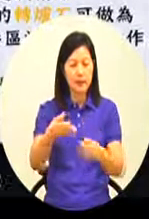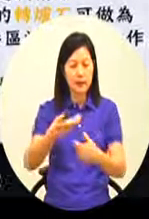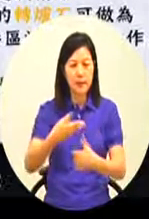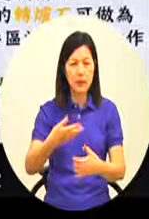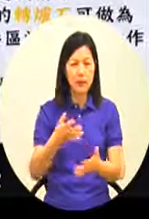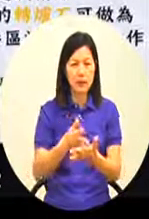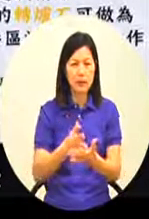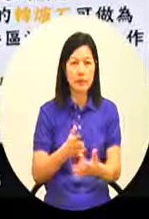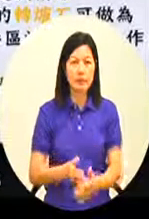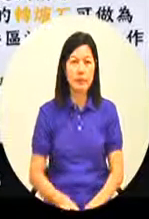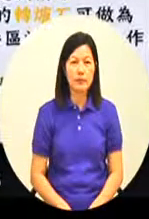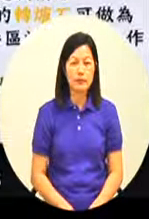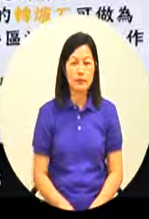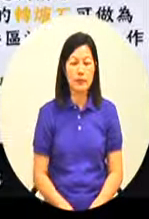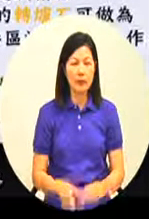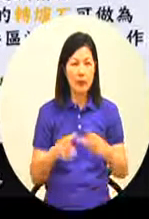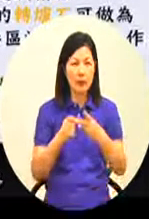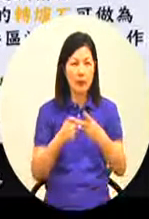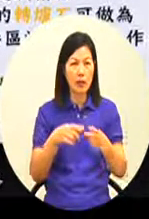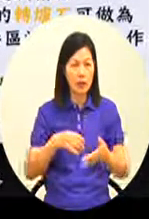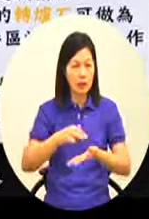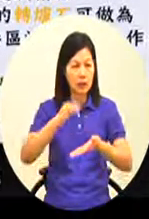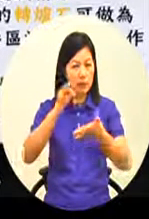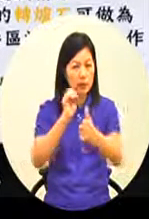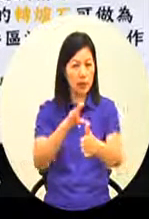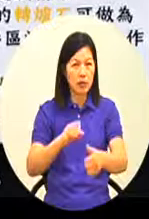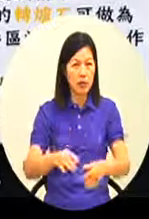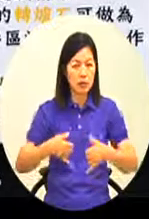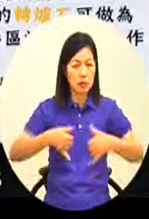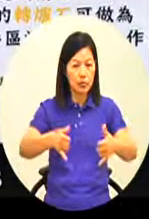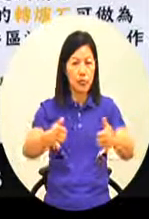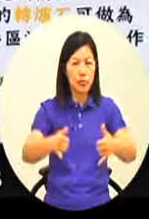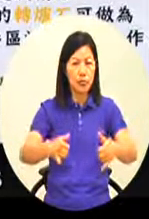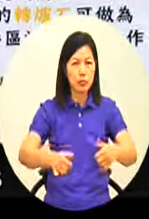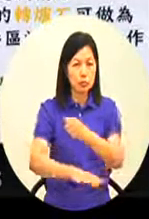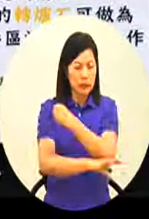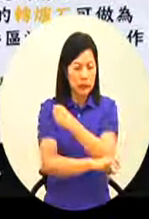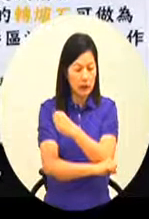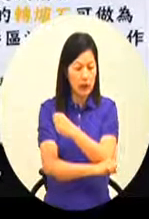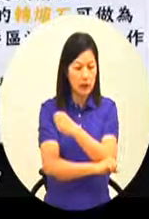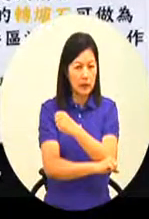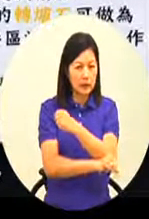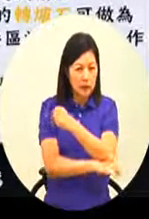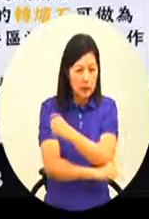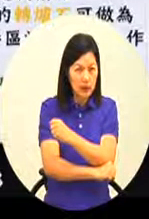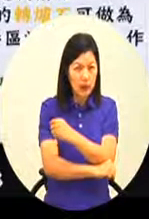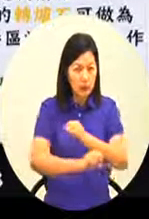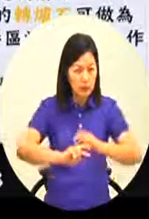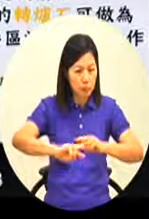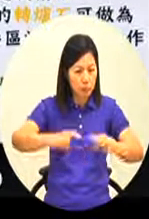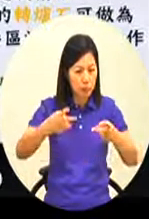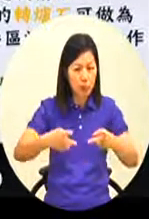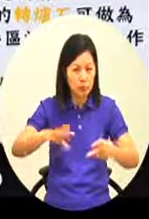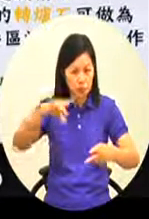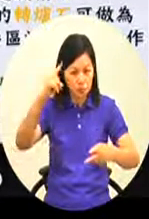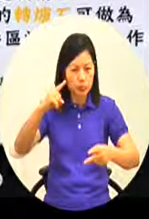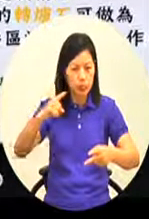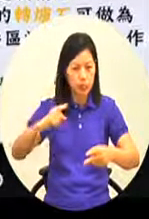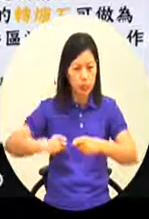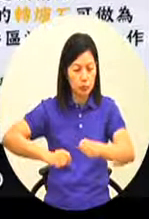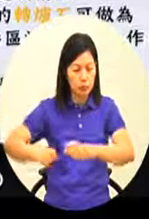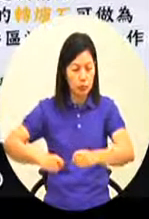席。第二个我建议是，道路的基底层的改良一定要先列为优先的项